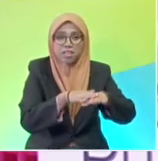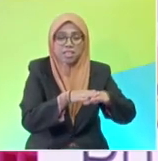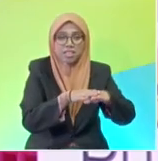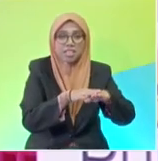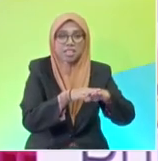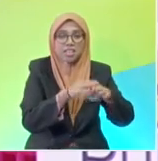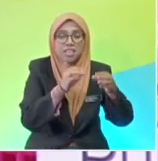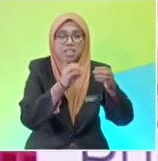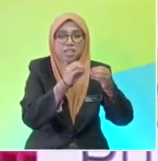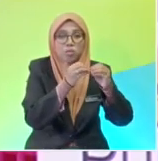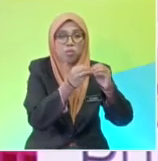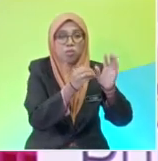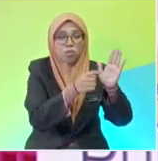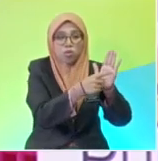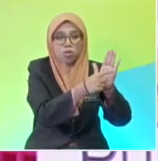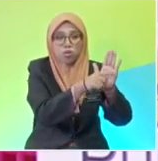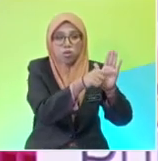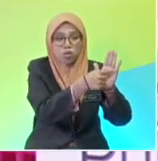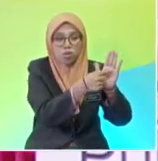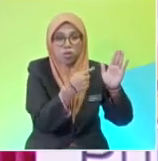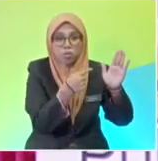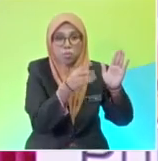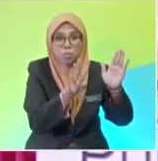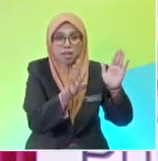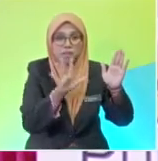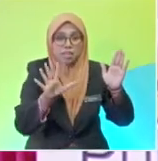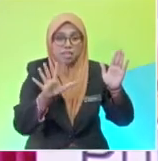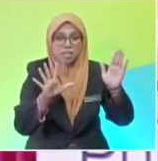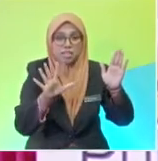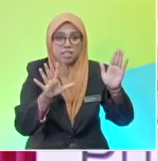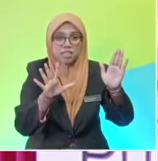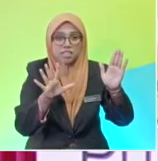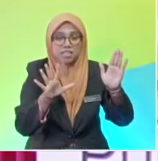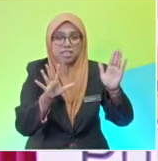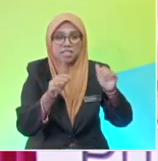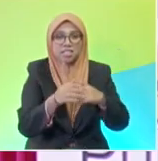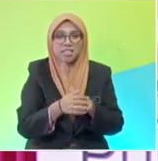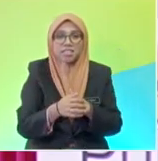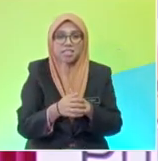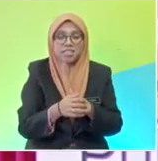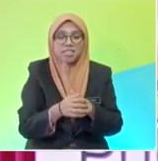45. Berada dekat nombor 9 yang besar kan? Yeah. Betul tak? Ha,